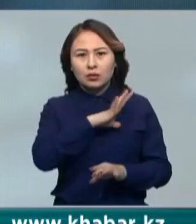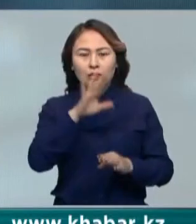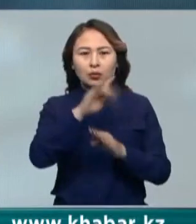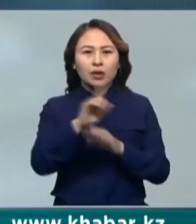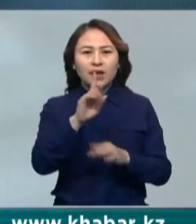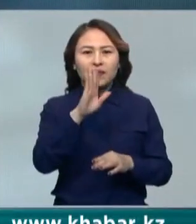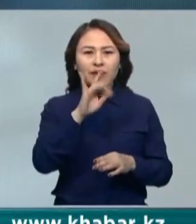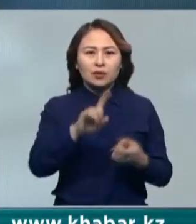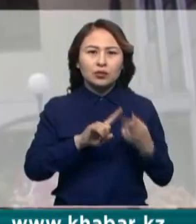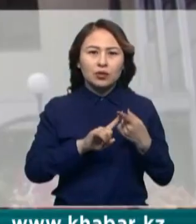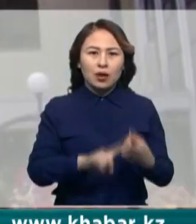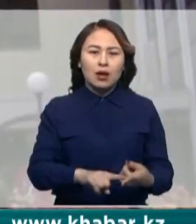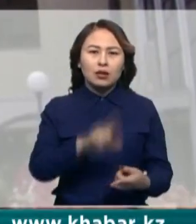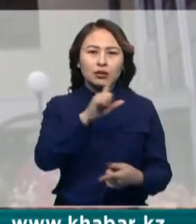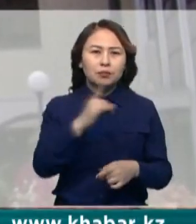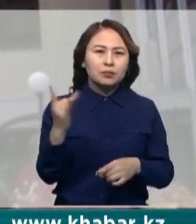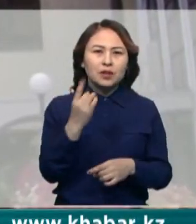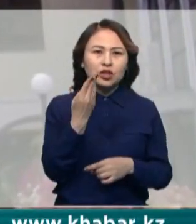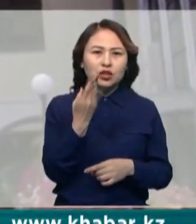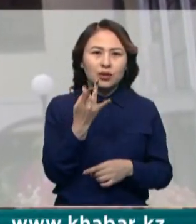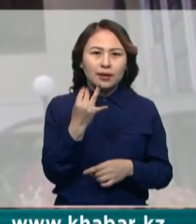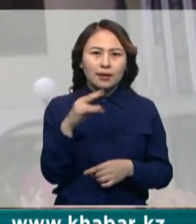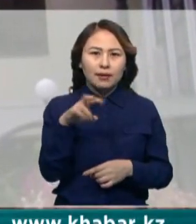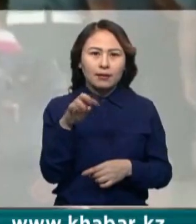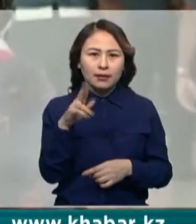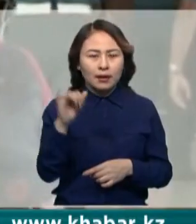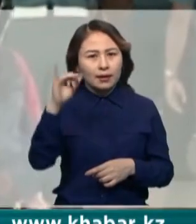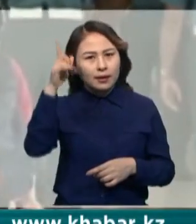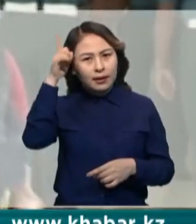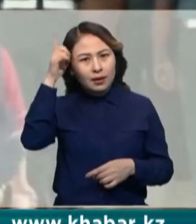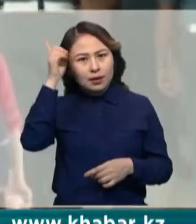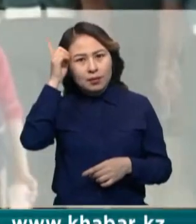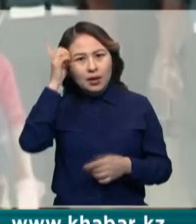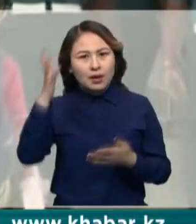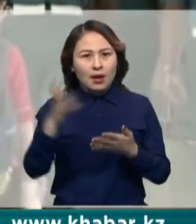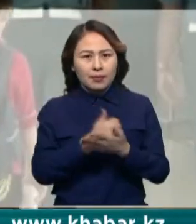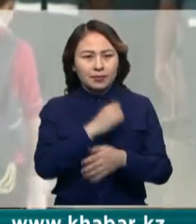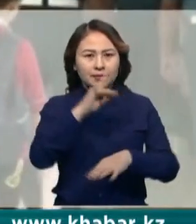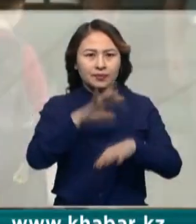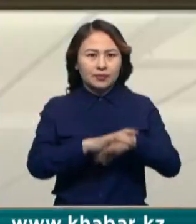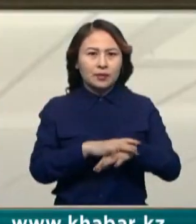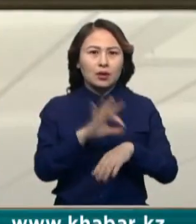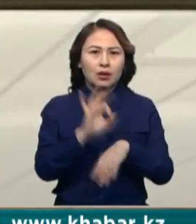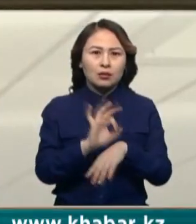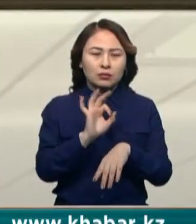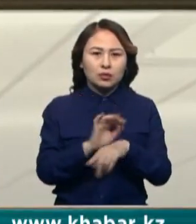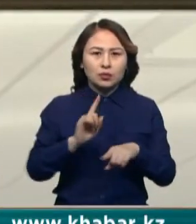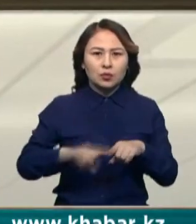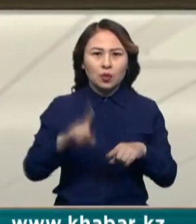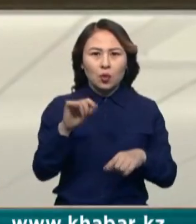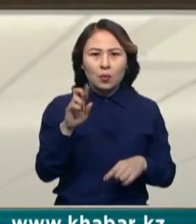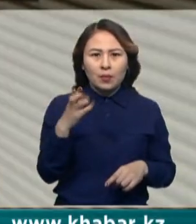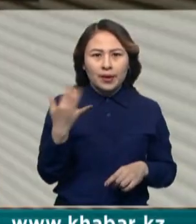хабарлайды. Сонымен қатар вирус жұқтырған алғашқы адам Шри-Ланка мен Германияда тіркелген. Екі елде де дертке шалдыққандар жуырда